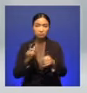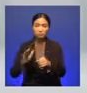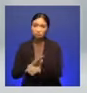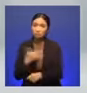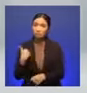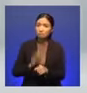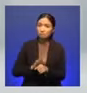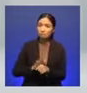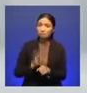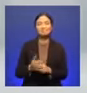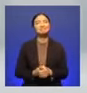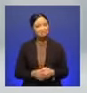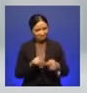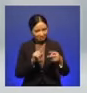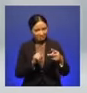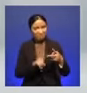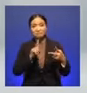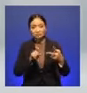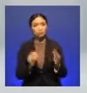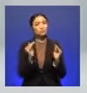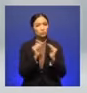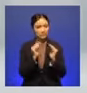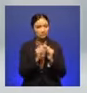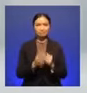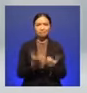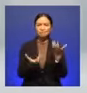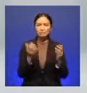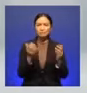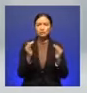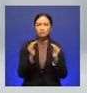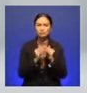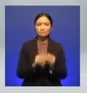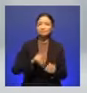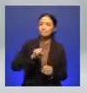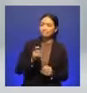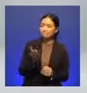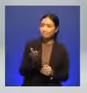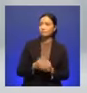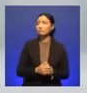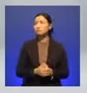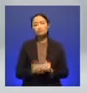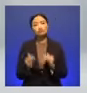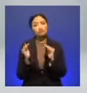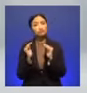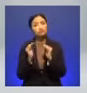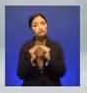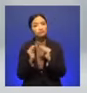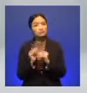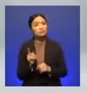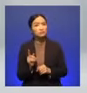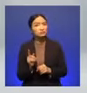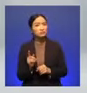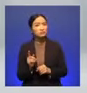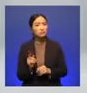ที่มาควบคู่กันนะคะก็คือเรื่องความเป็นธรรมคงต้องเรียนถามอาจารย์เดชรัตน์แล้วล่ะค่ะว่าแล้วความเป็นธรรมที่ว่าเนี่ยคน